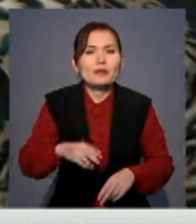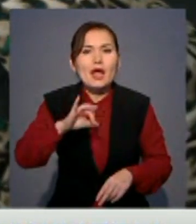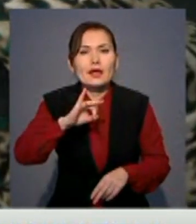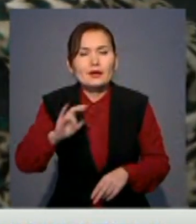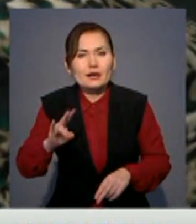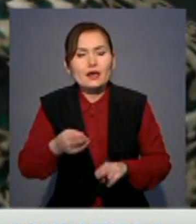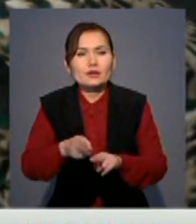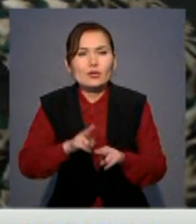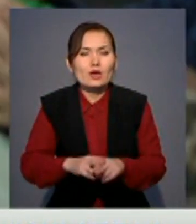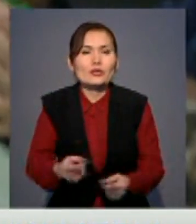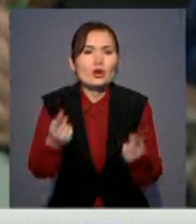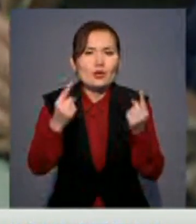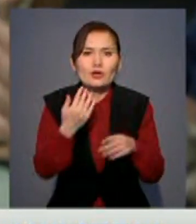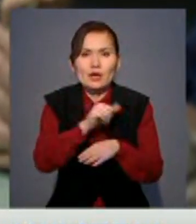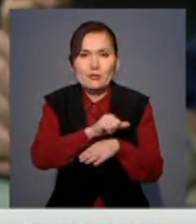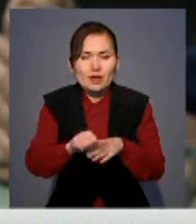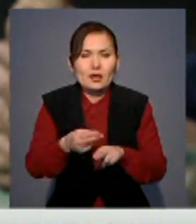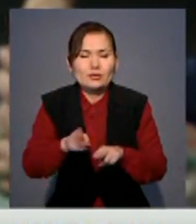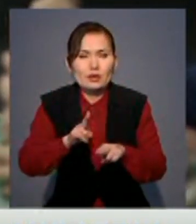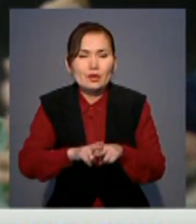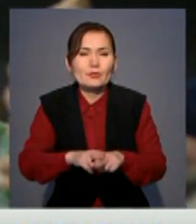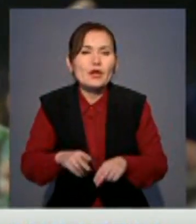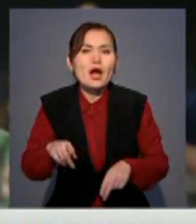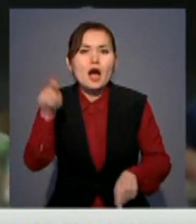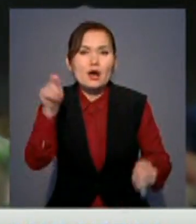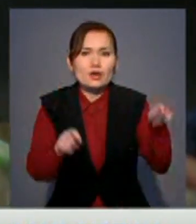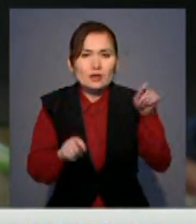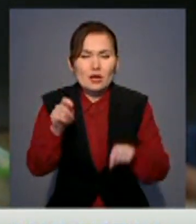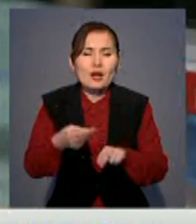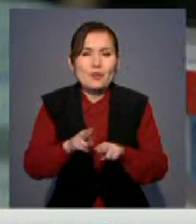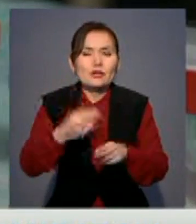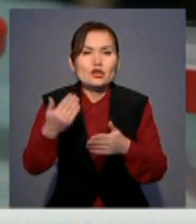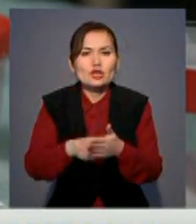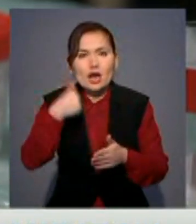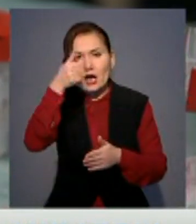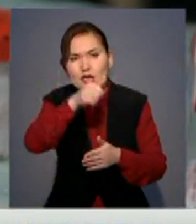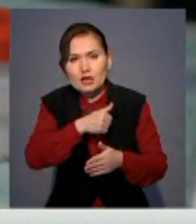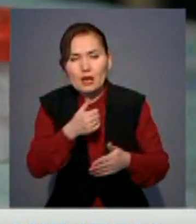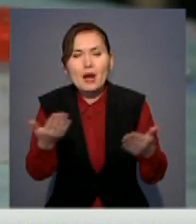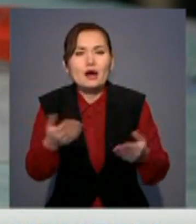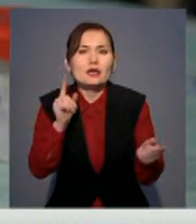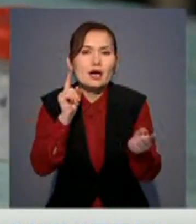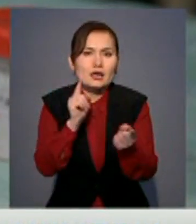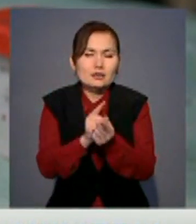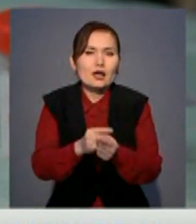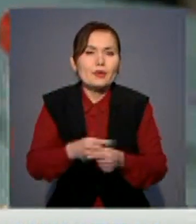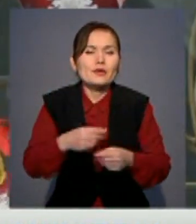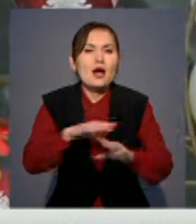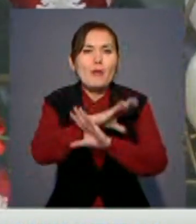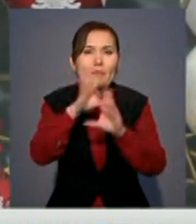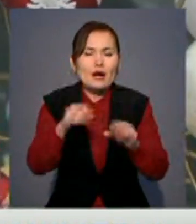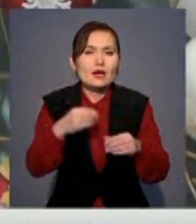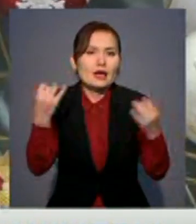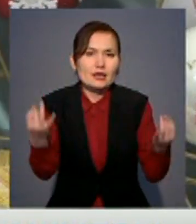Руанда, Антигуа, Барбуда, Жаңа Зеландияның адамдары жаңа жылды қалай қарсы алатыны жайында да мәлімет беріледі.